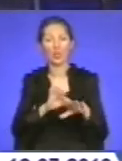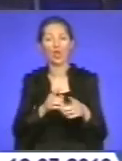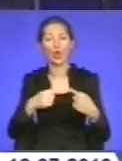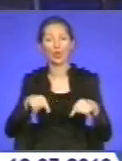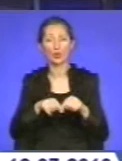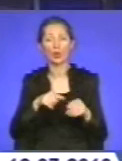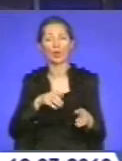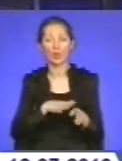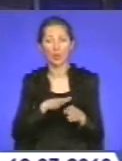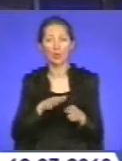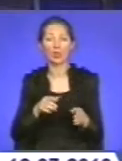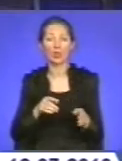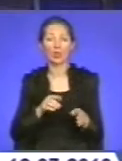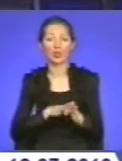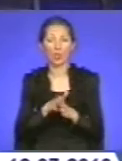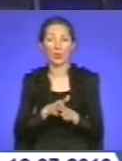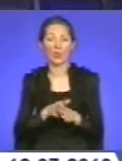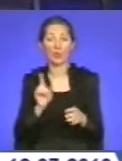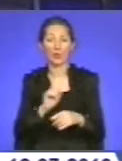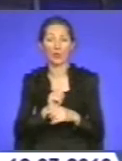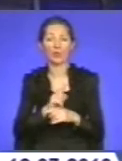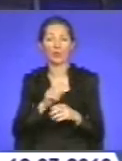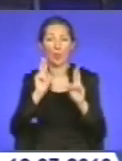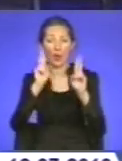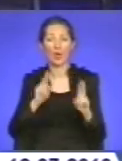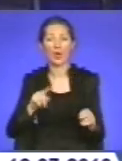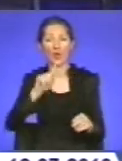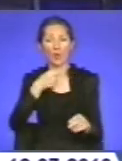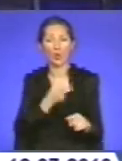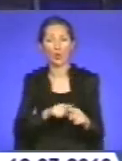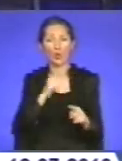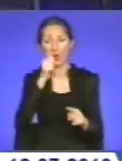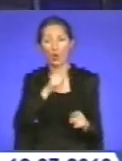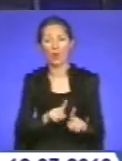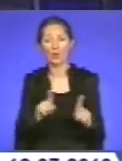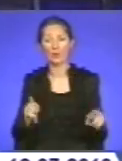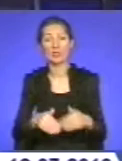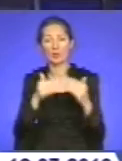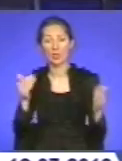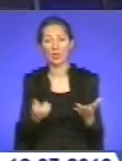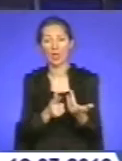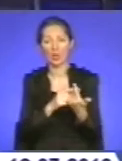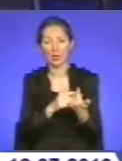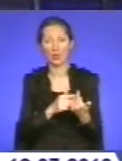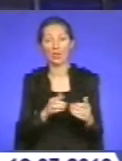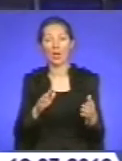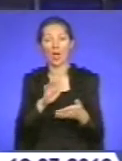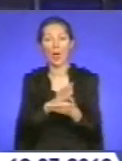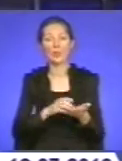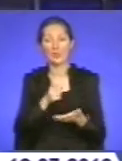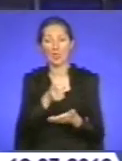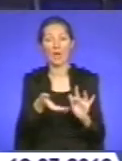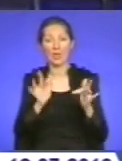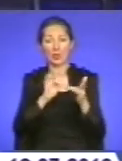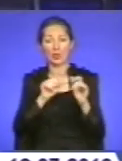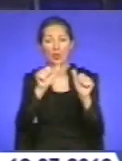з дотриманням нормативно-правових вимог. Цьогорічна особливість – збільшення кількості поданих заяв в електронній формі, що полегшує